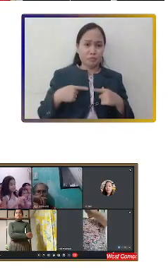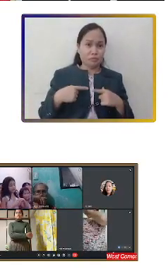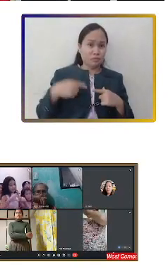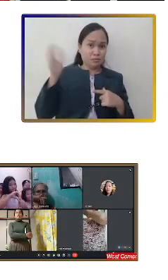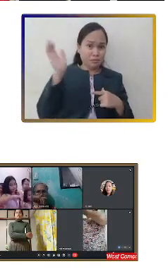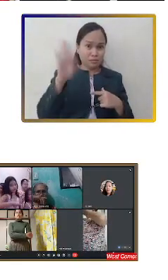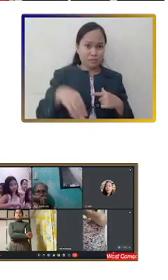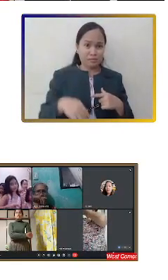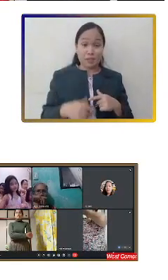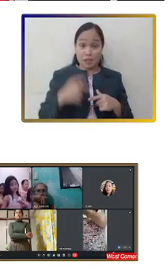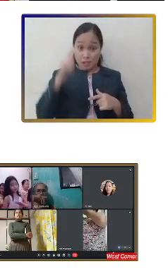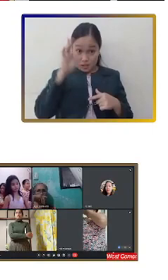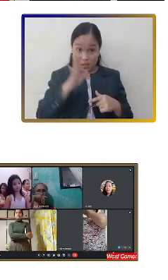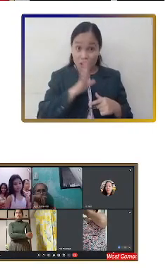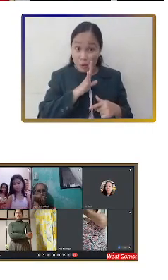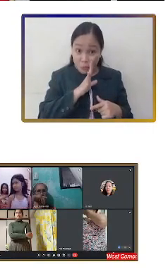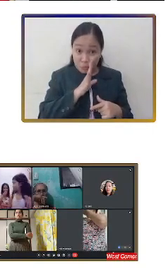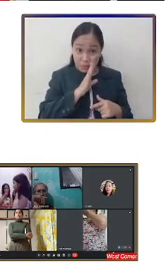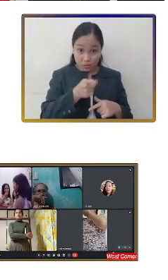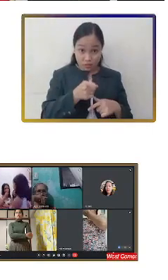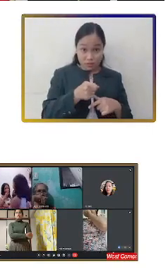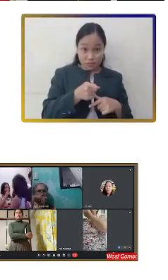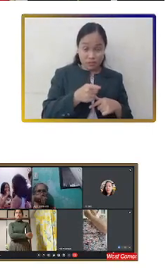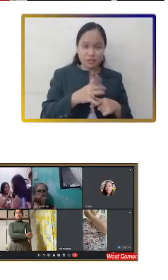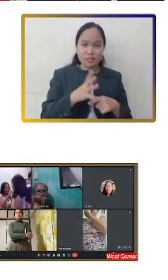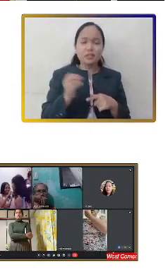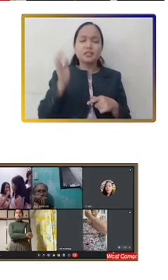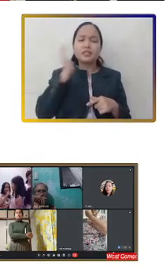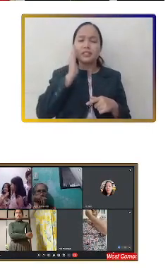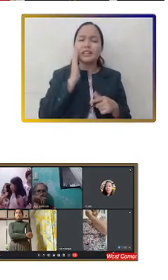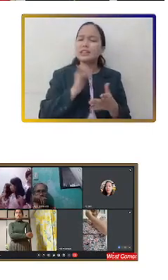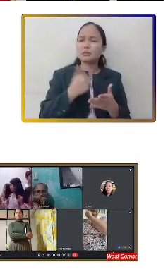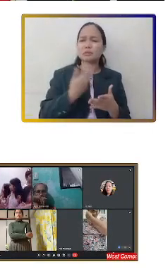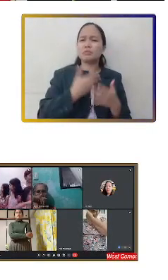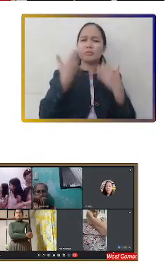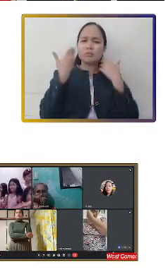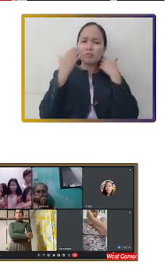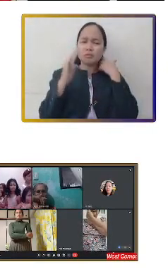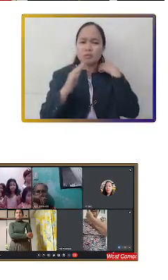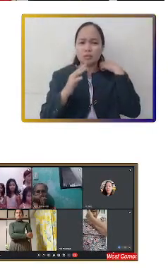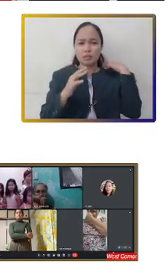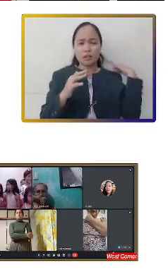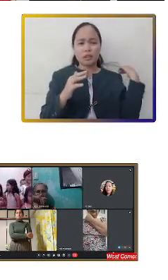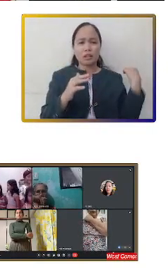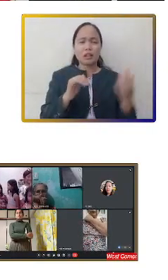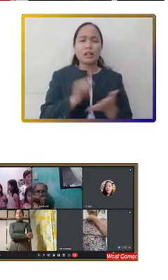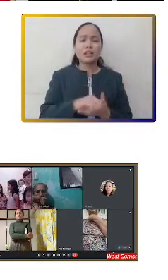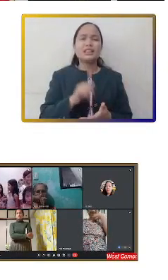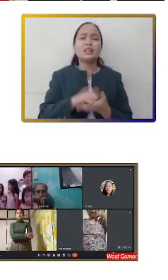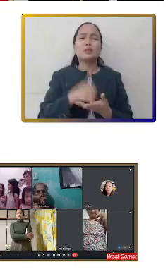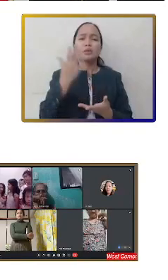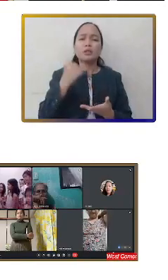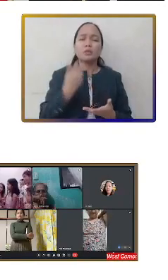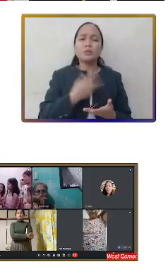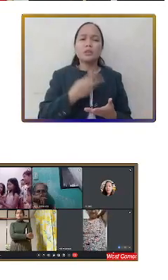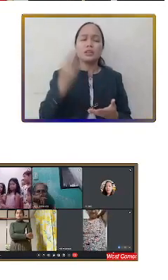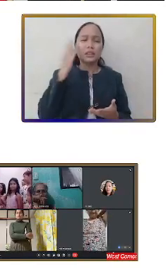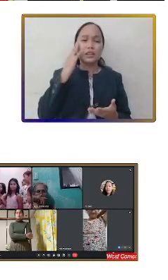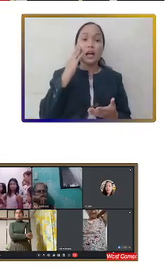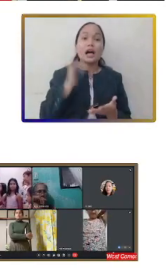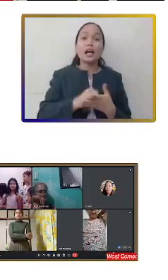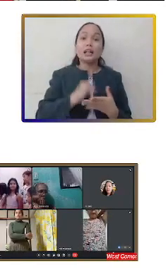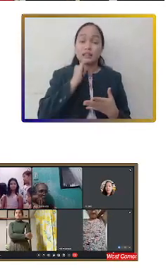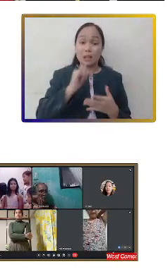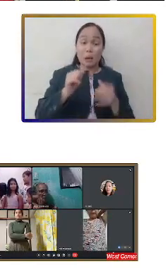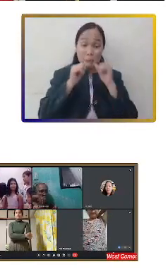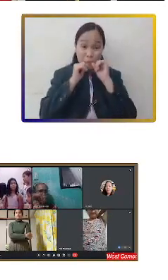mamiras, binulong sa'yo ni Lord. Hindi natin alam yan, mga kapatid. Kaya nga ang kagandahan dyan, it's because magiging blessing yan.